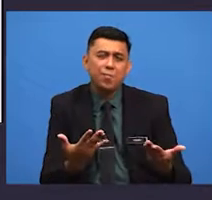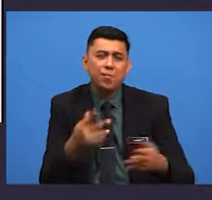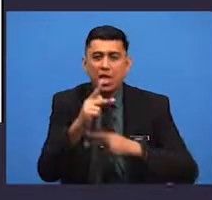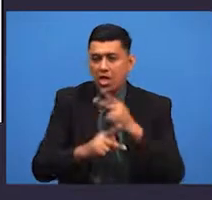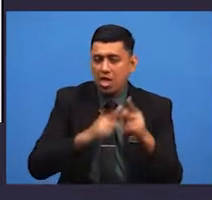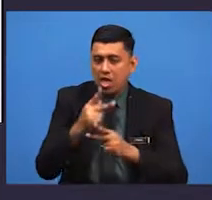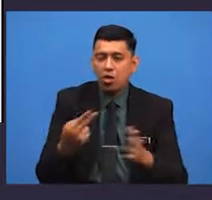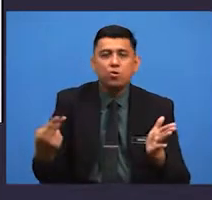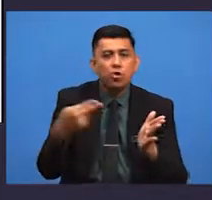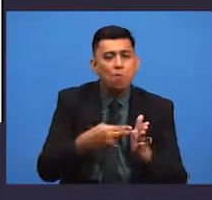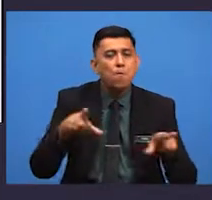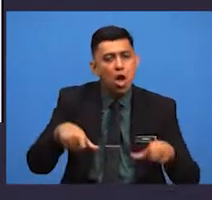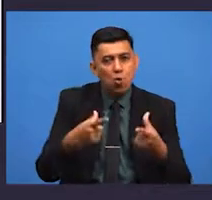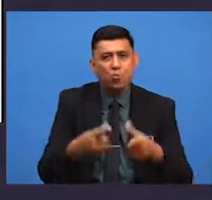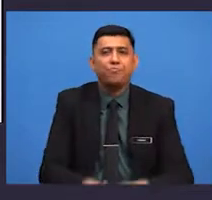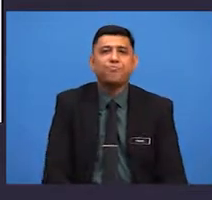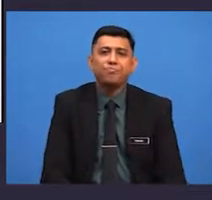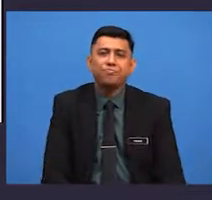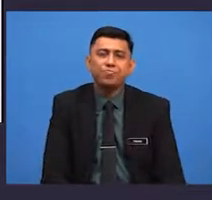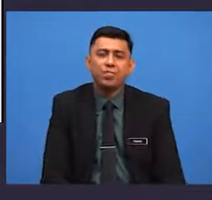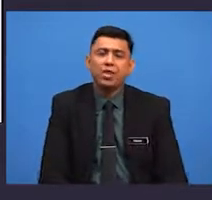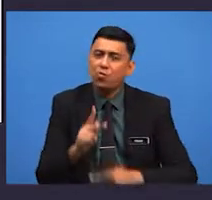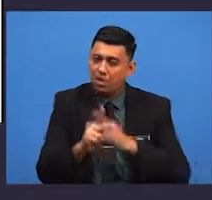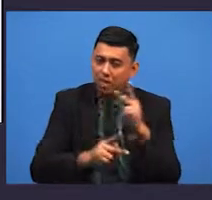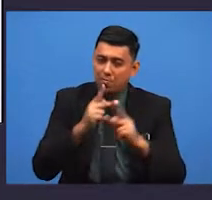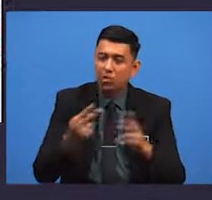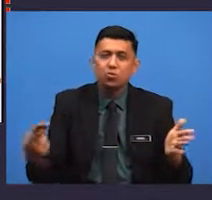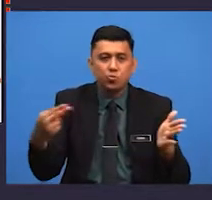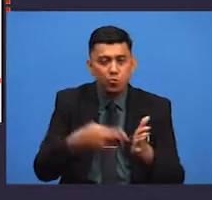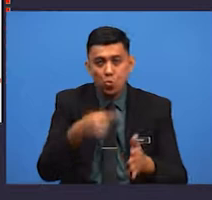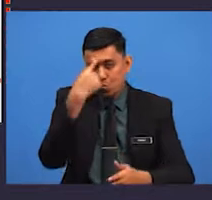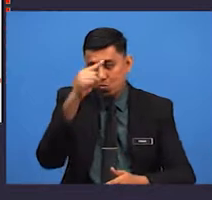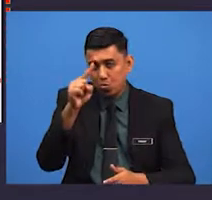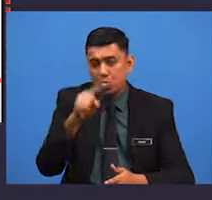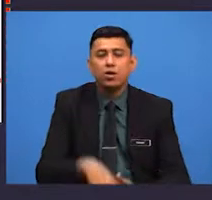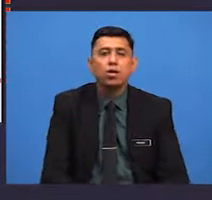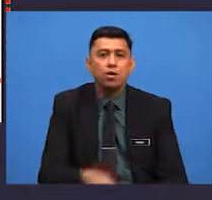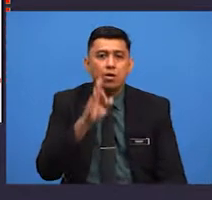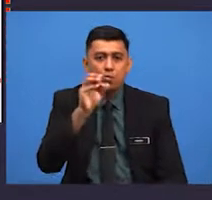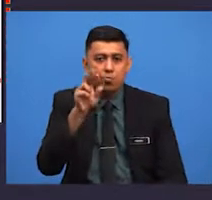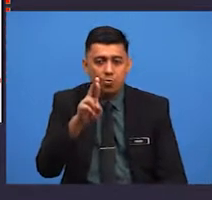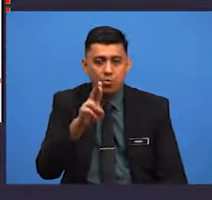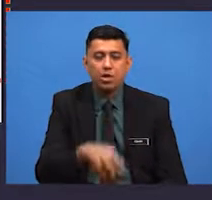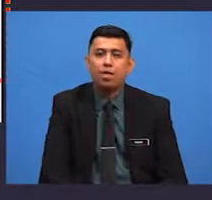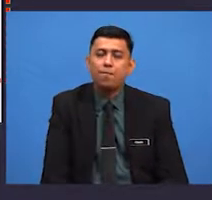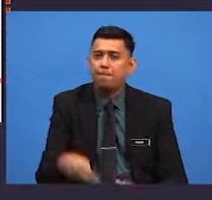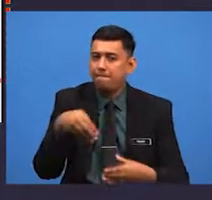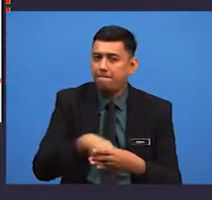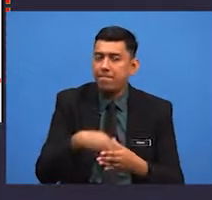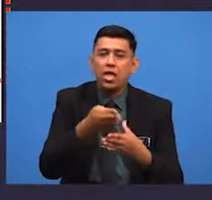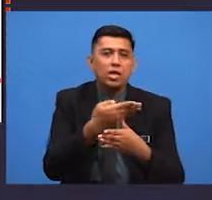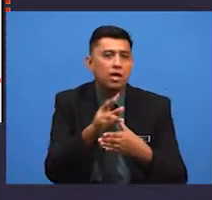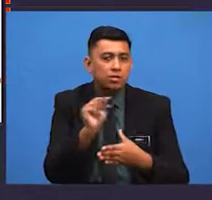proses ulangan berlaku. Proses ulangan untuk for berlaku dalam